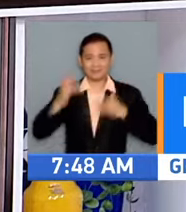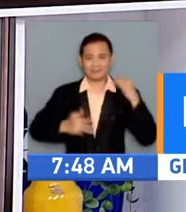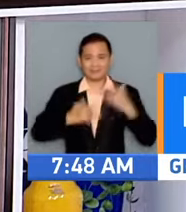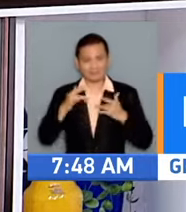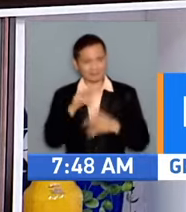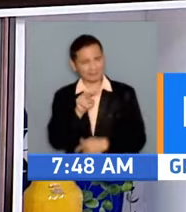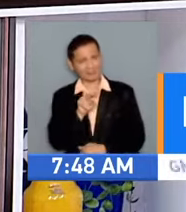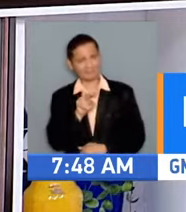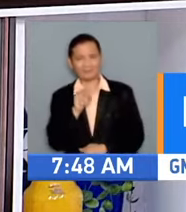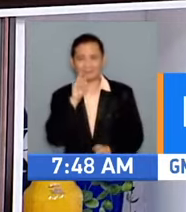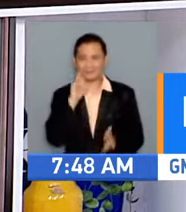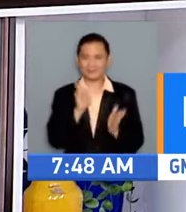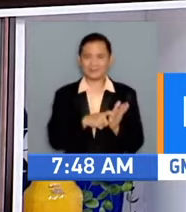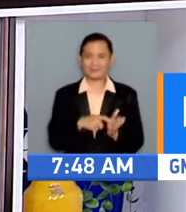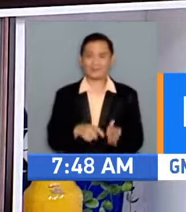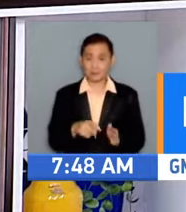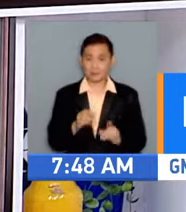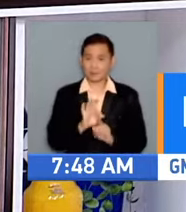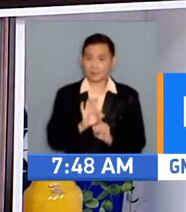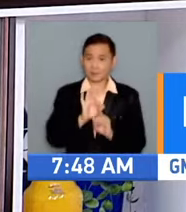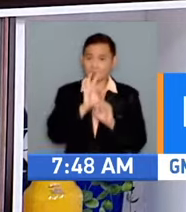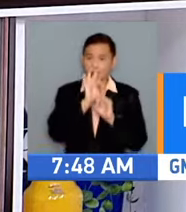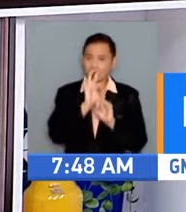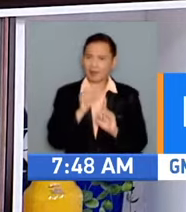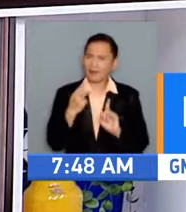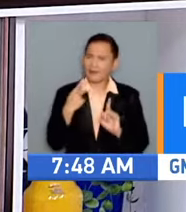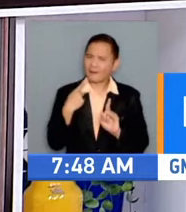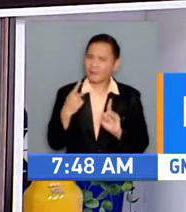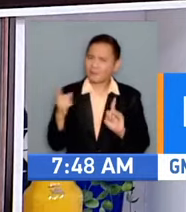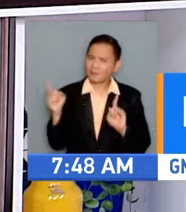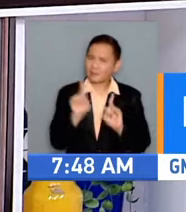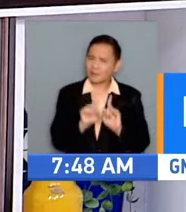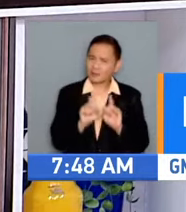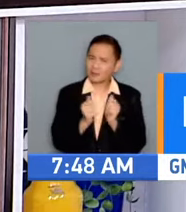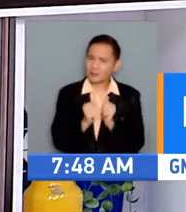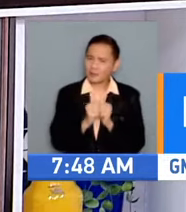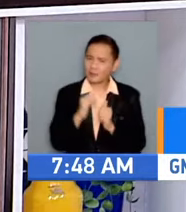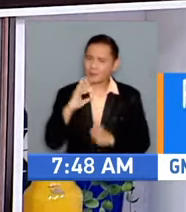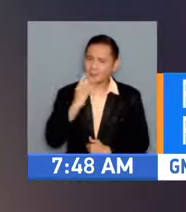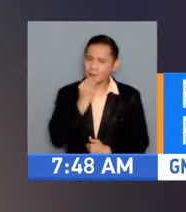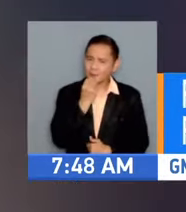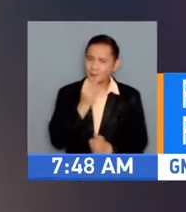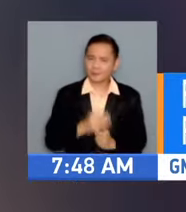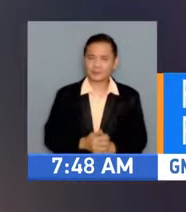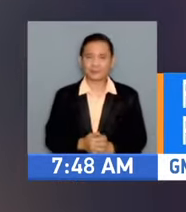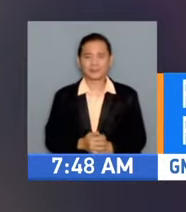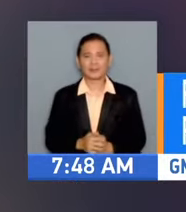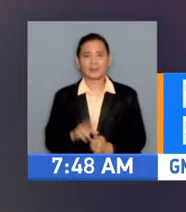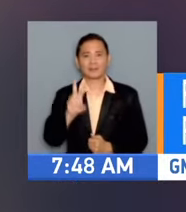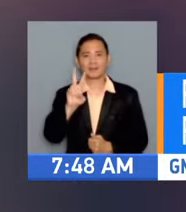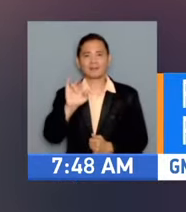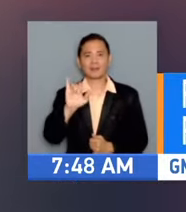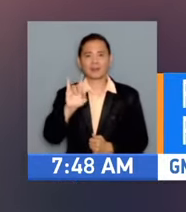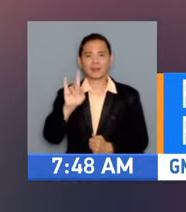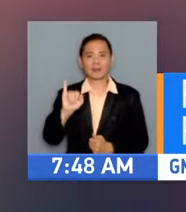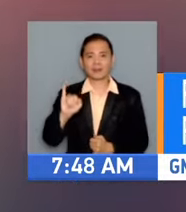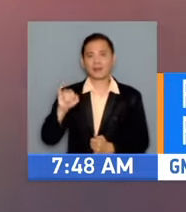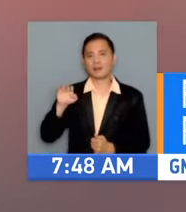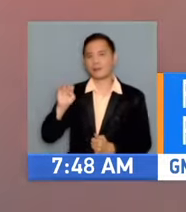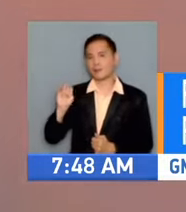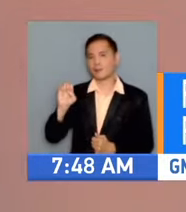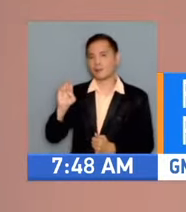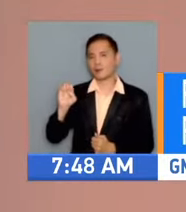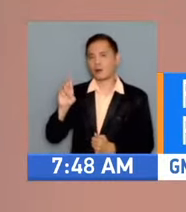mo. Sino bang kasama mo dito? Ay, nako! Walang iba! Ako hindi si Miss Vicky Morales! Yun!